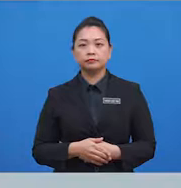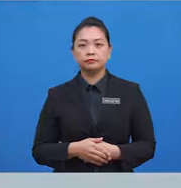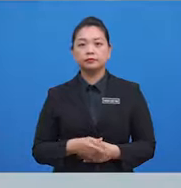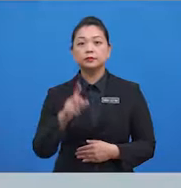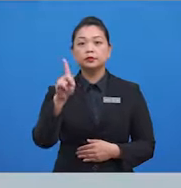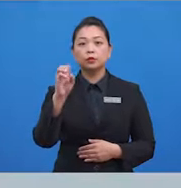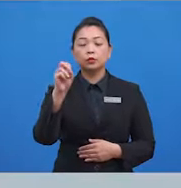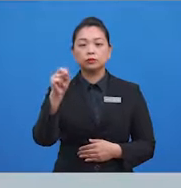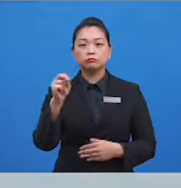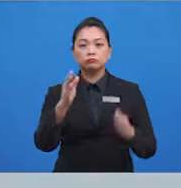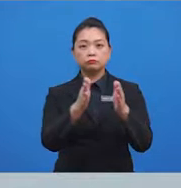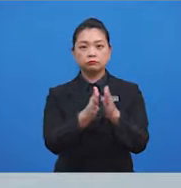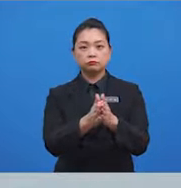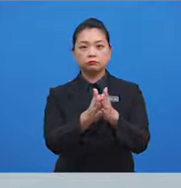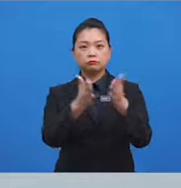bentangan bagi kon.